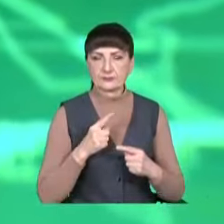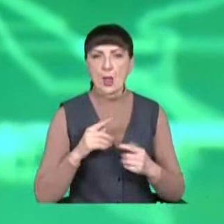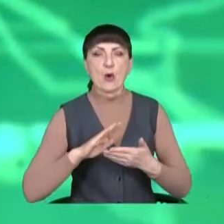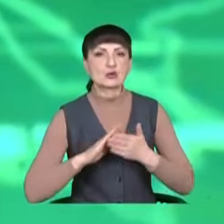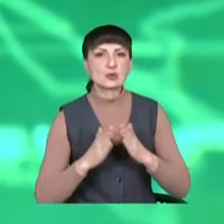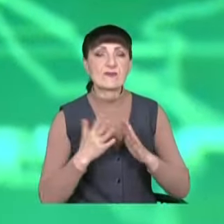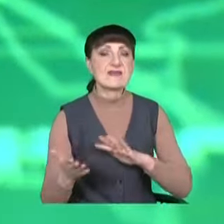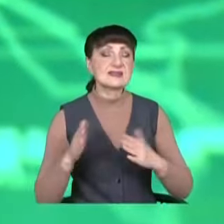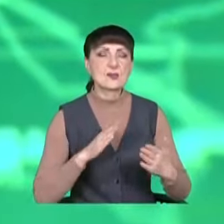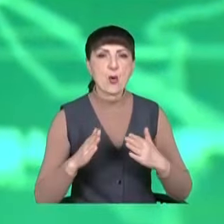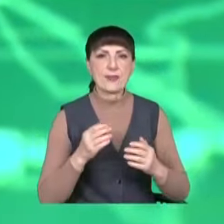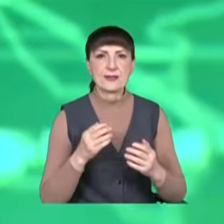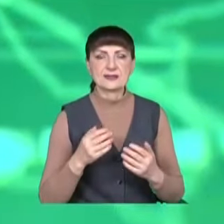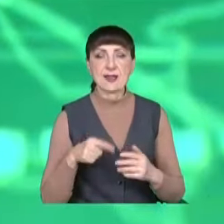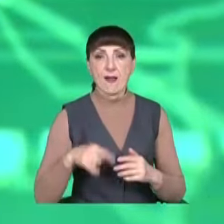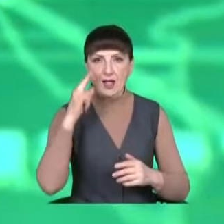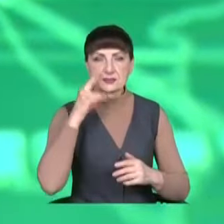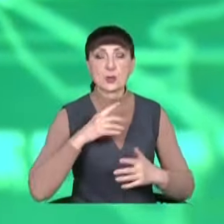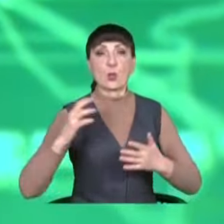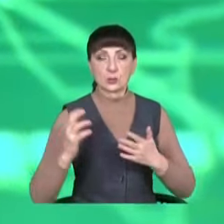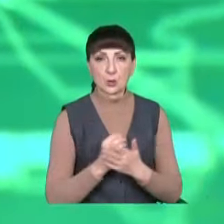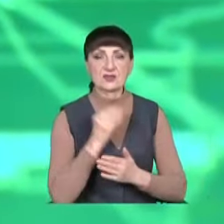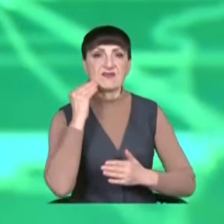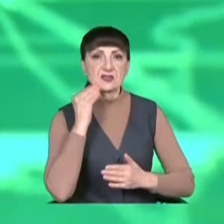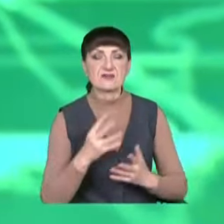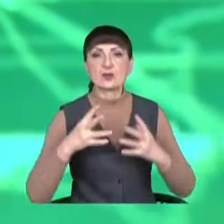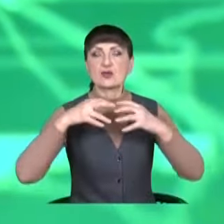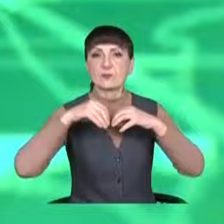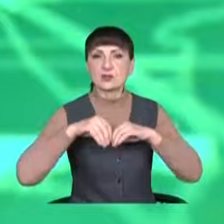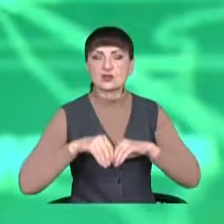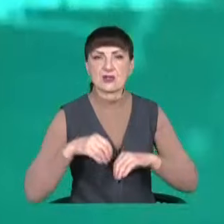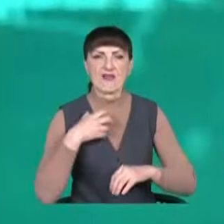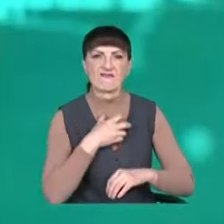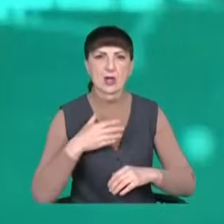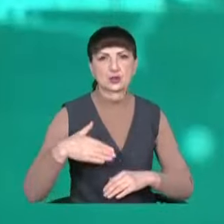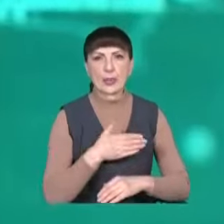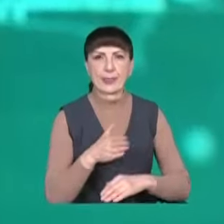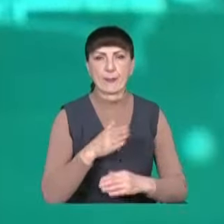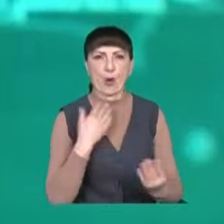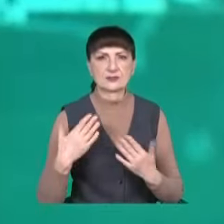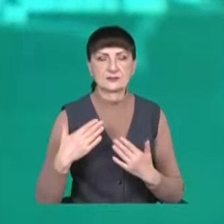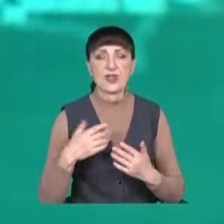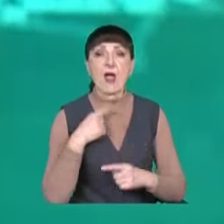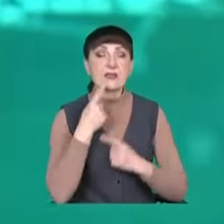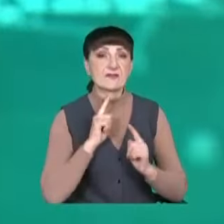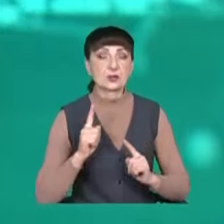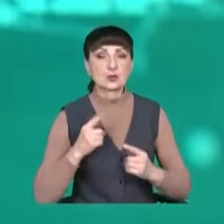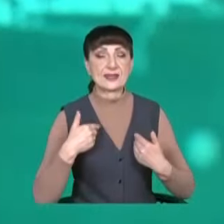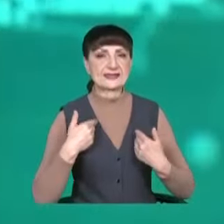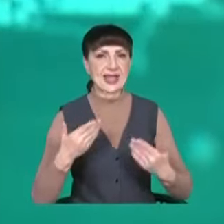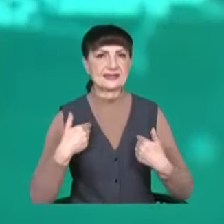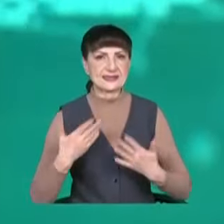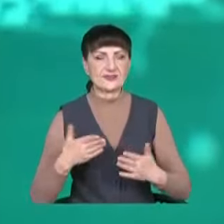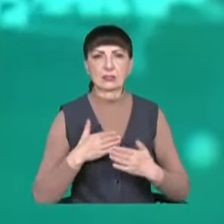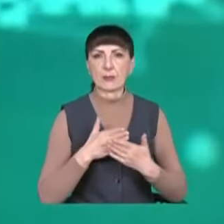условиях нестабильности нашей стране удается эффективно совмещать стратегическую гибкость. При этом они говорят, что инициативы,